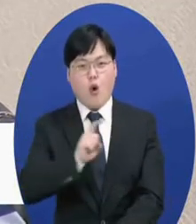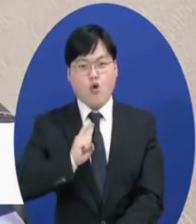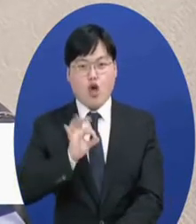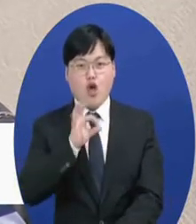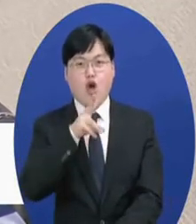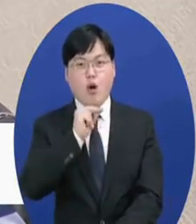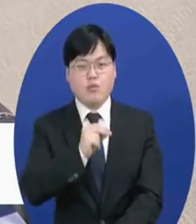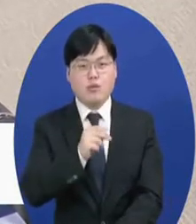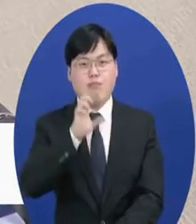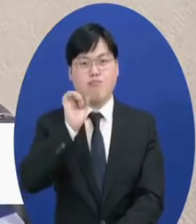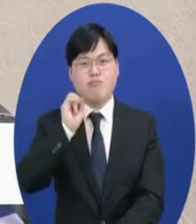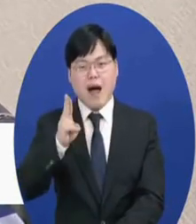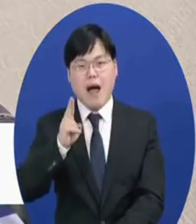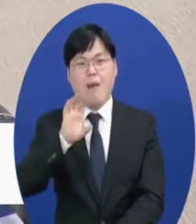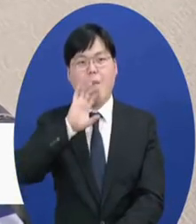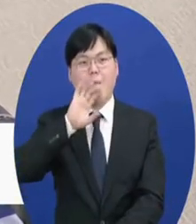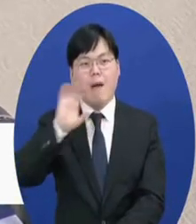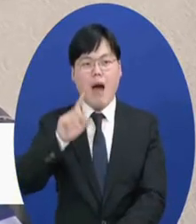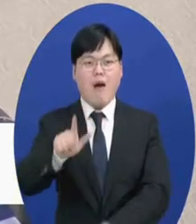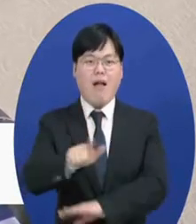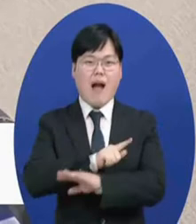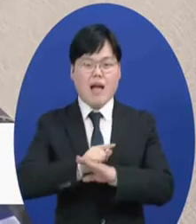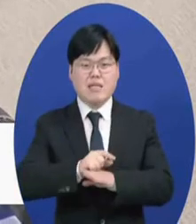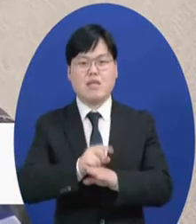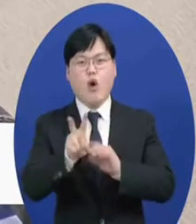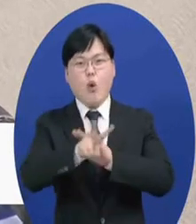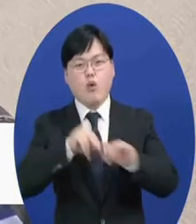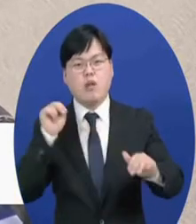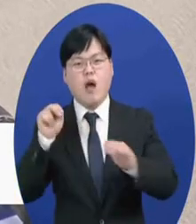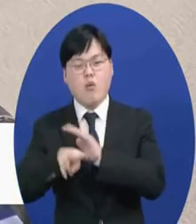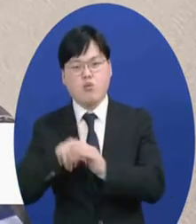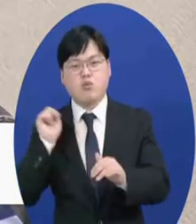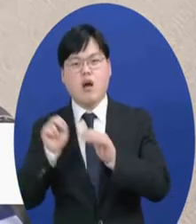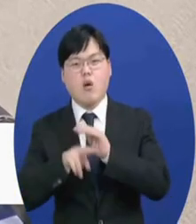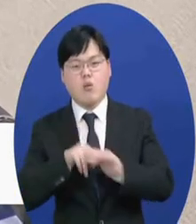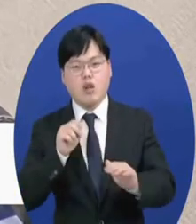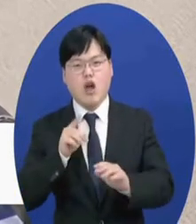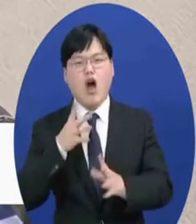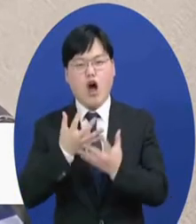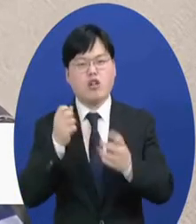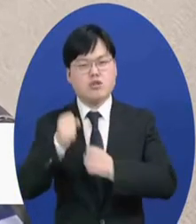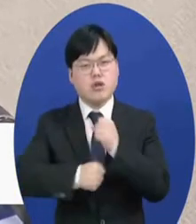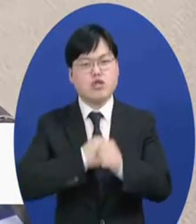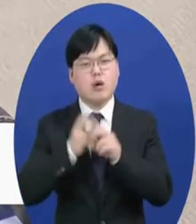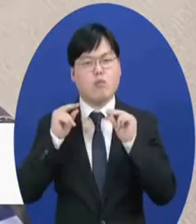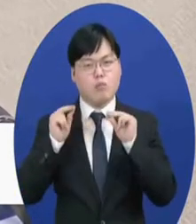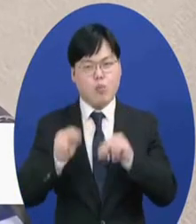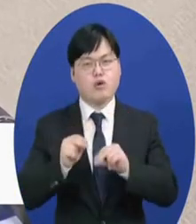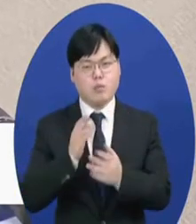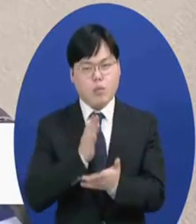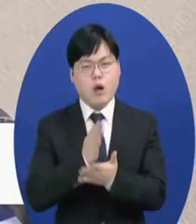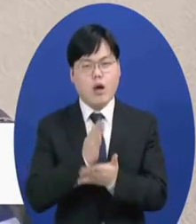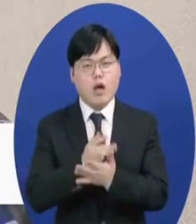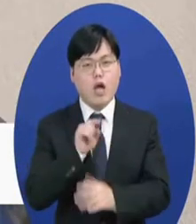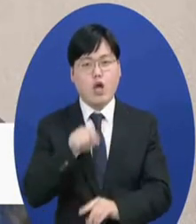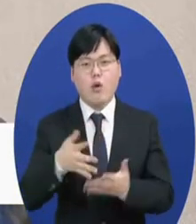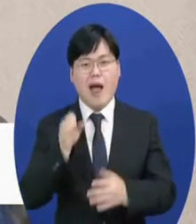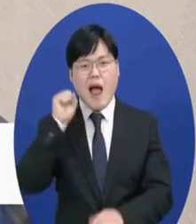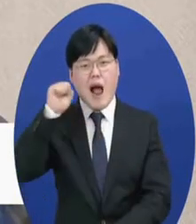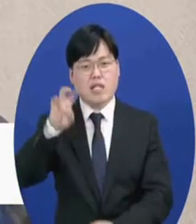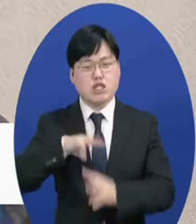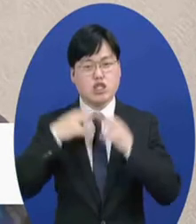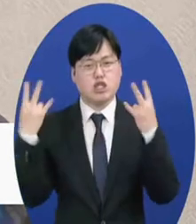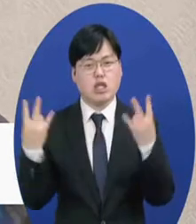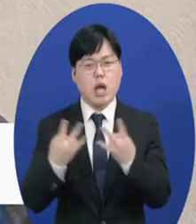банк дээрэмддэг, компани дээрэмддэг, газар дээрэмддэг ийм асуудлууд өчнөө олон жил гарч байна. Тэгэхээр энэ бол